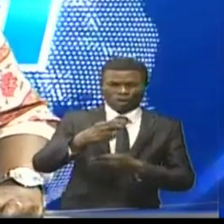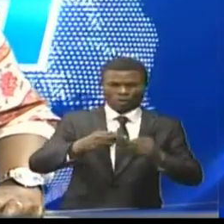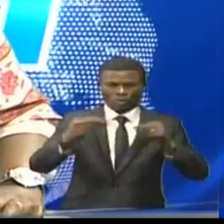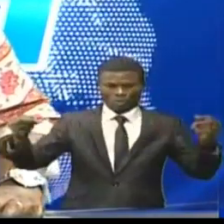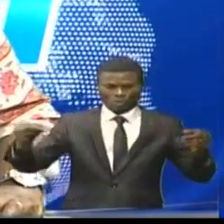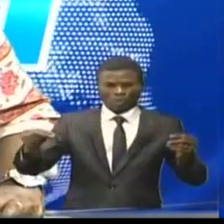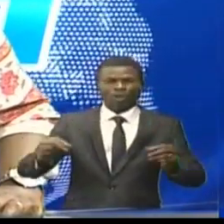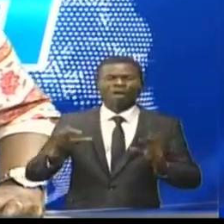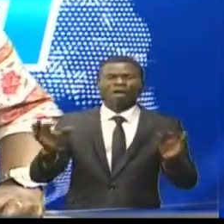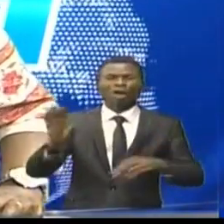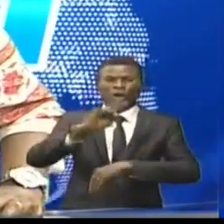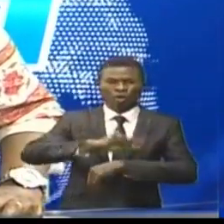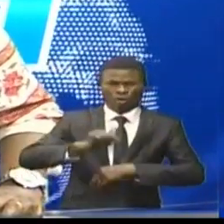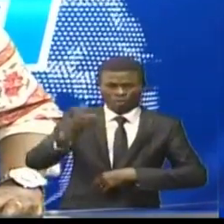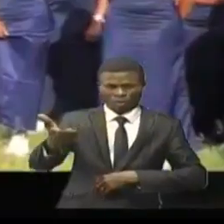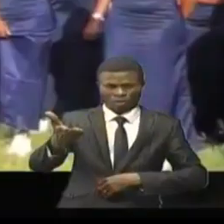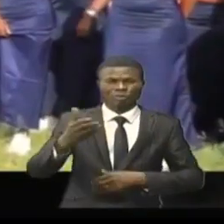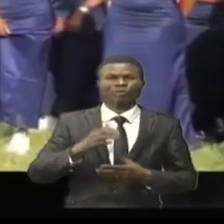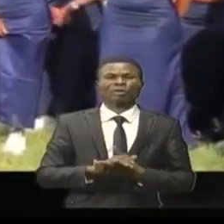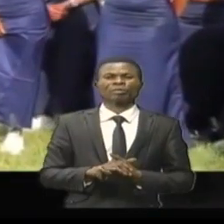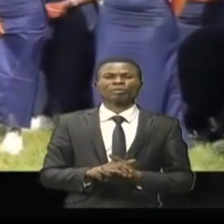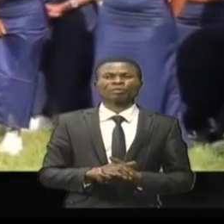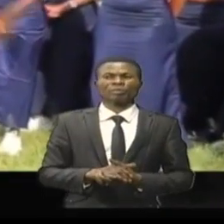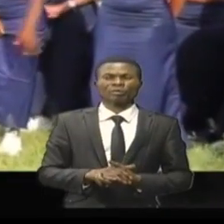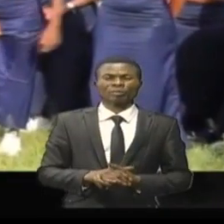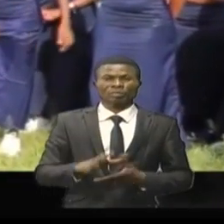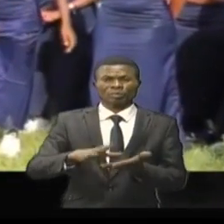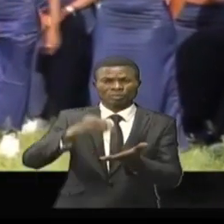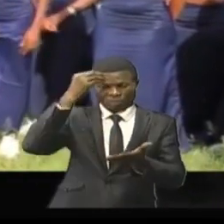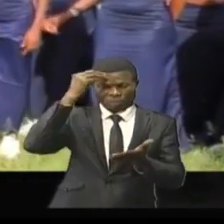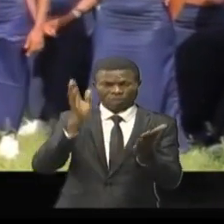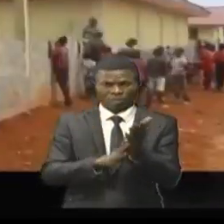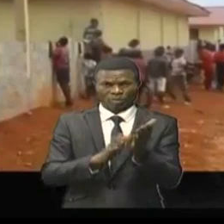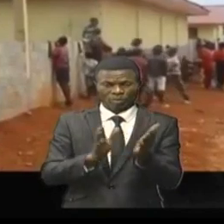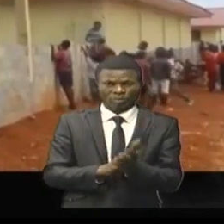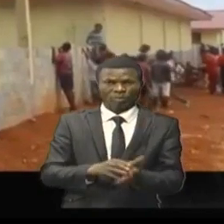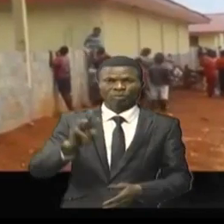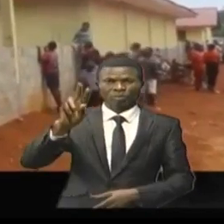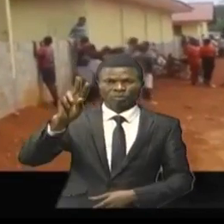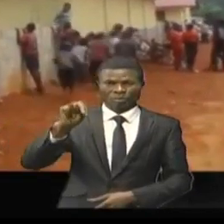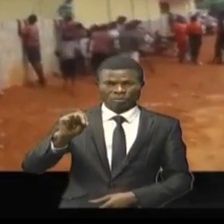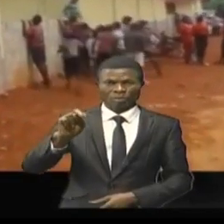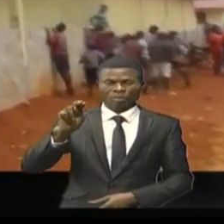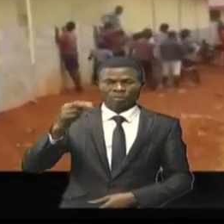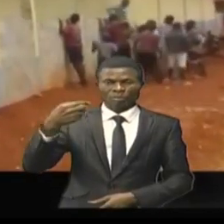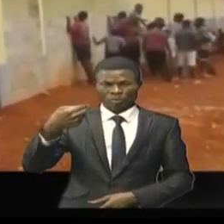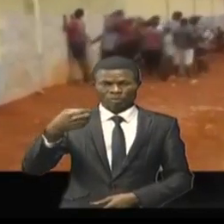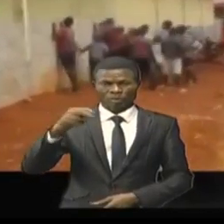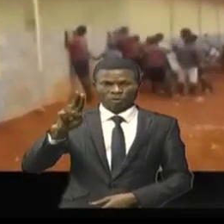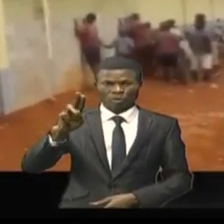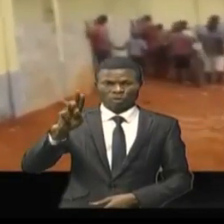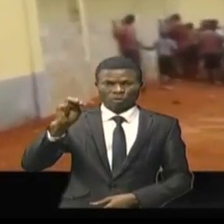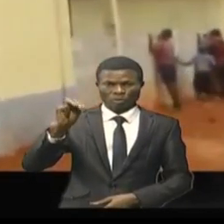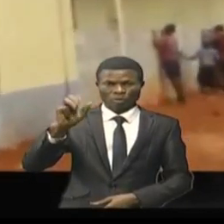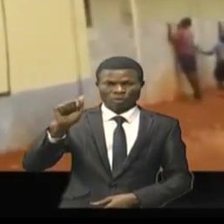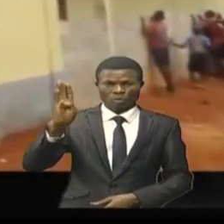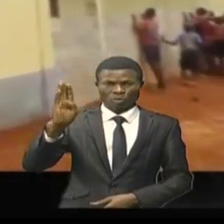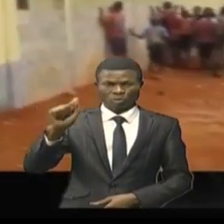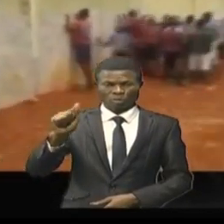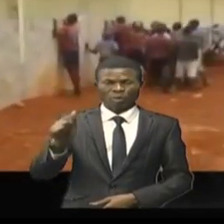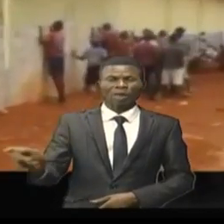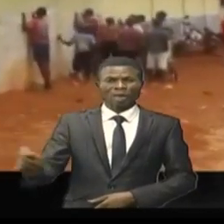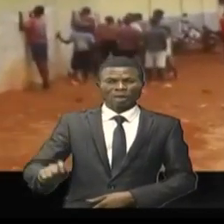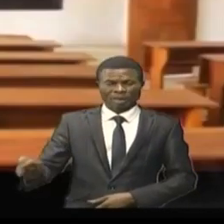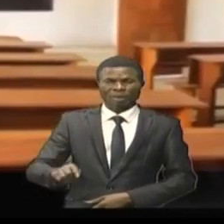dit Selemani Junior. Désormais, les élèves de l'Institut Bungumba de Badengaïdo, en territoire de Mambasa,